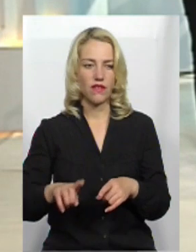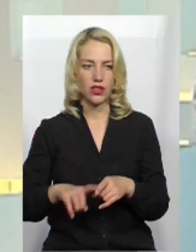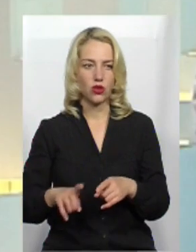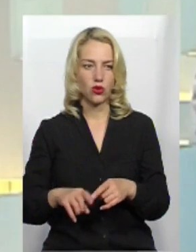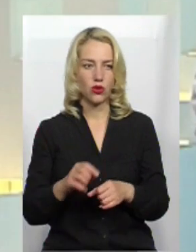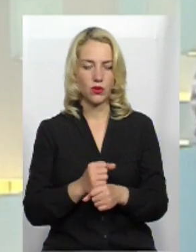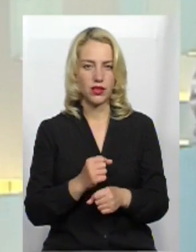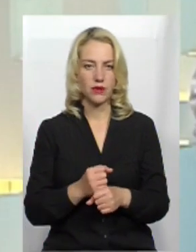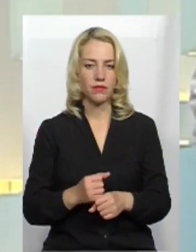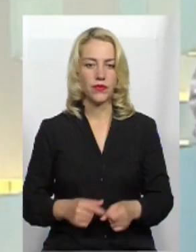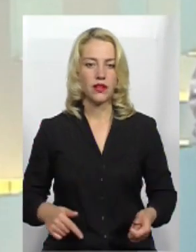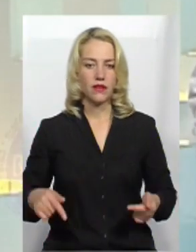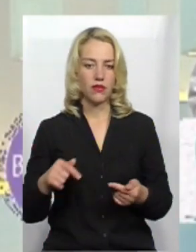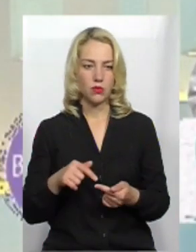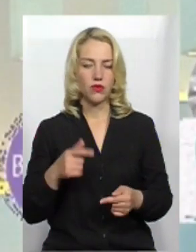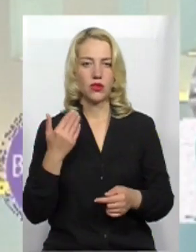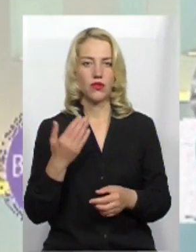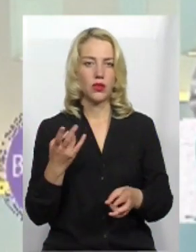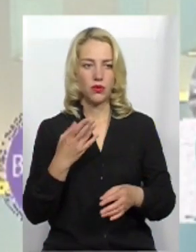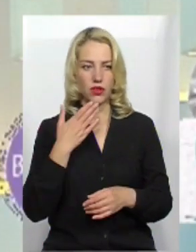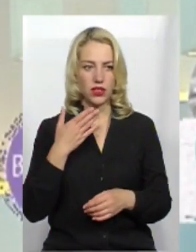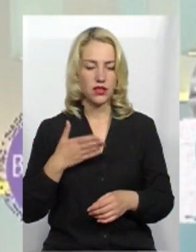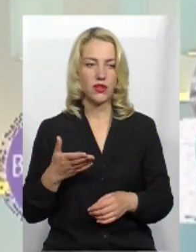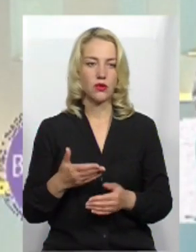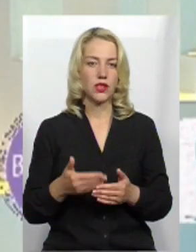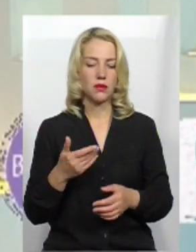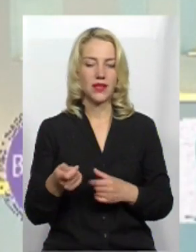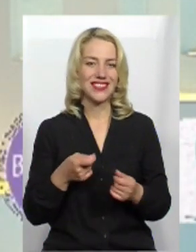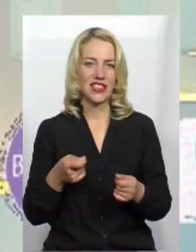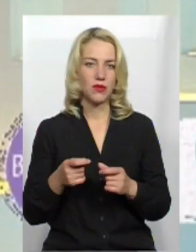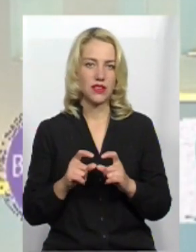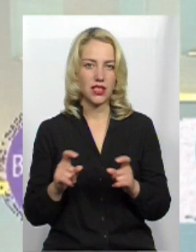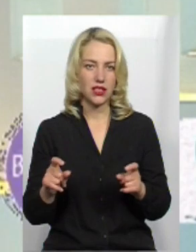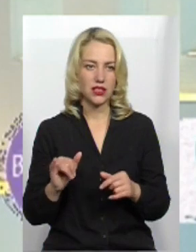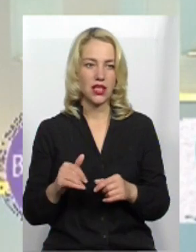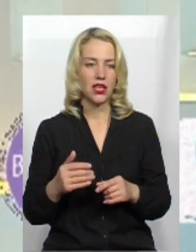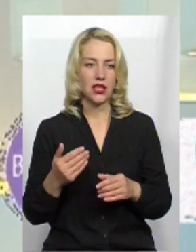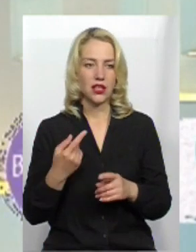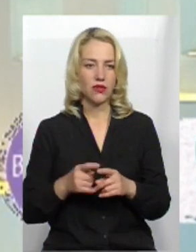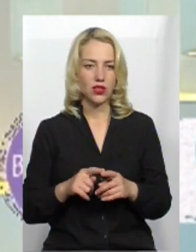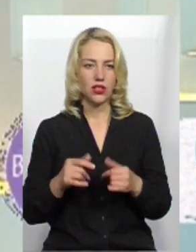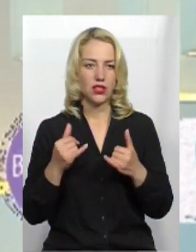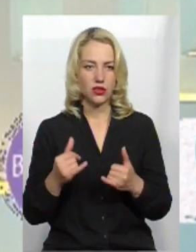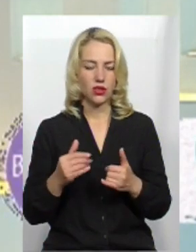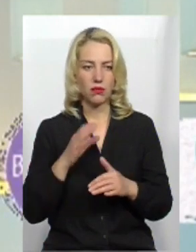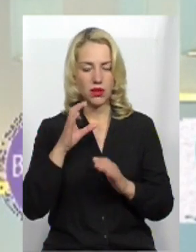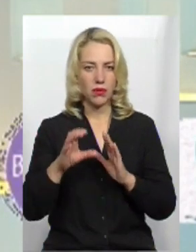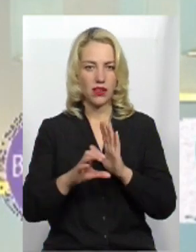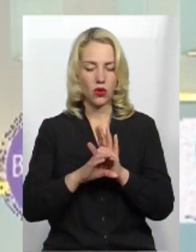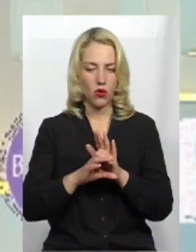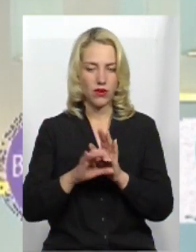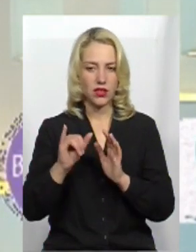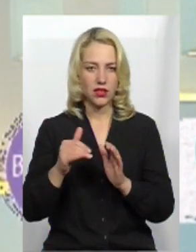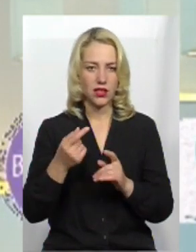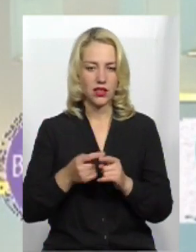робиться, те, що вони чекають? Відповідно, вони повинні звітувати перед адміністраціями, і вони сьогодні ж підпорядковані,